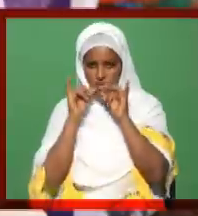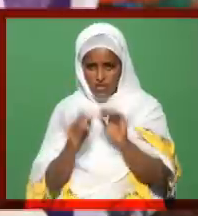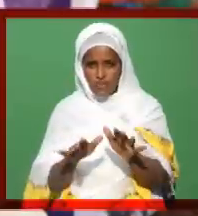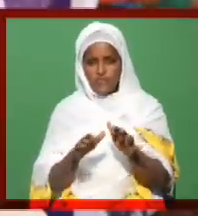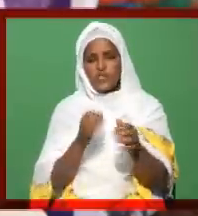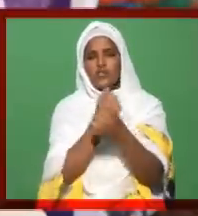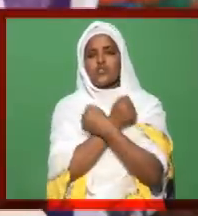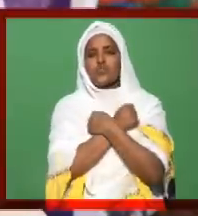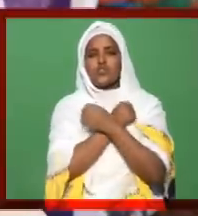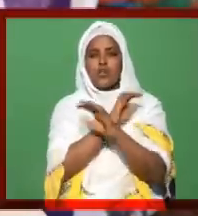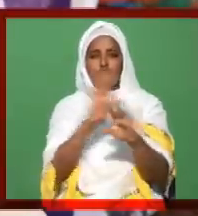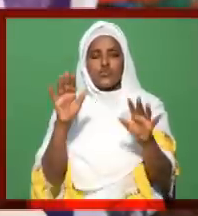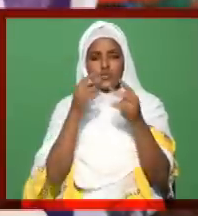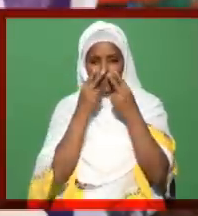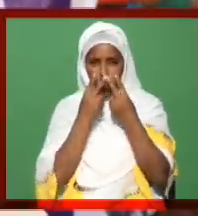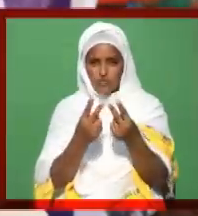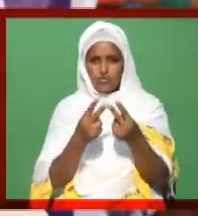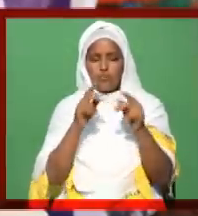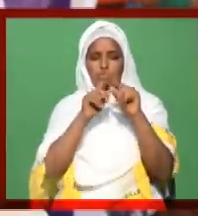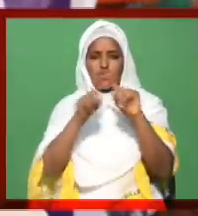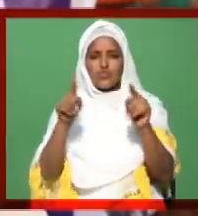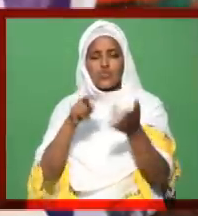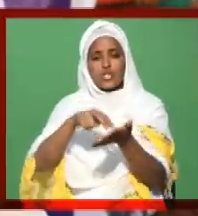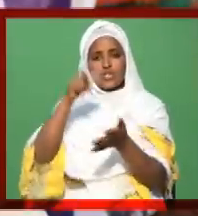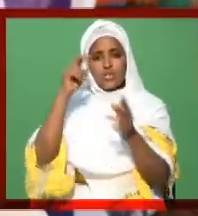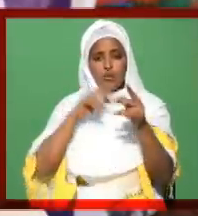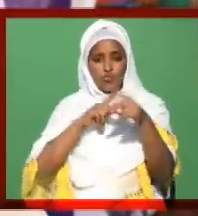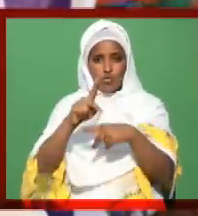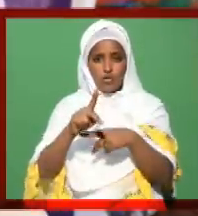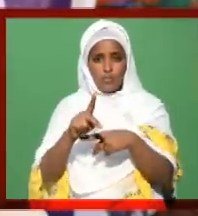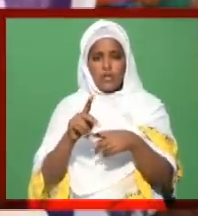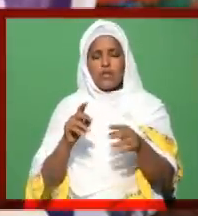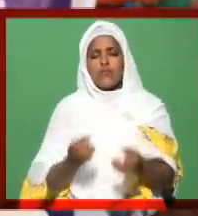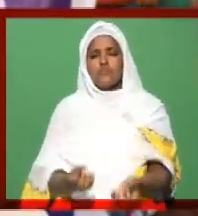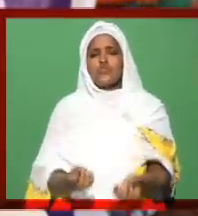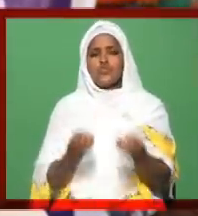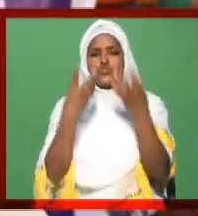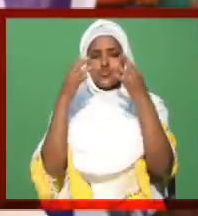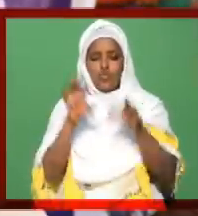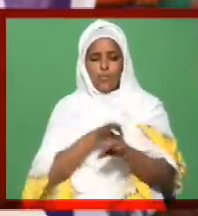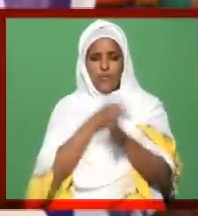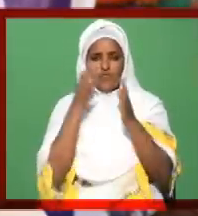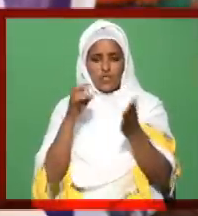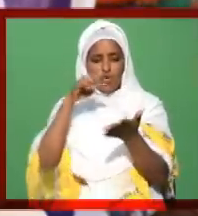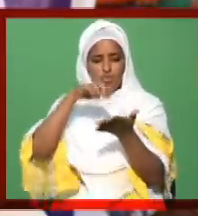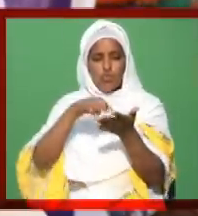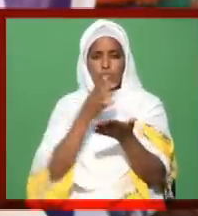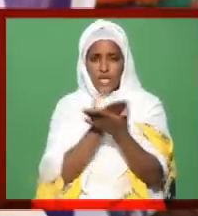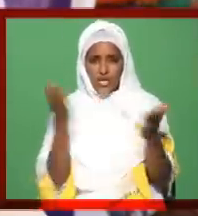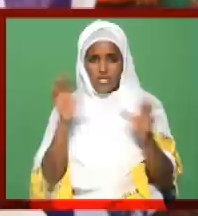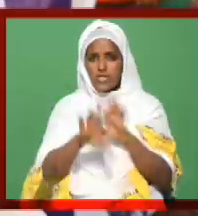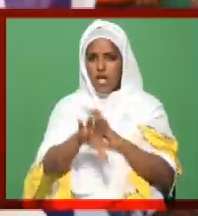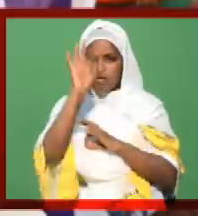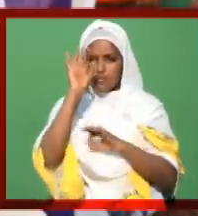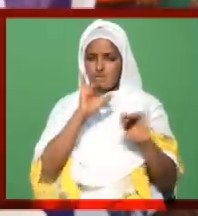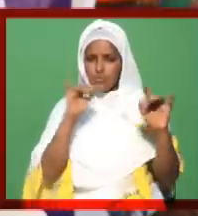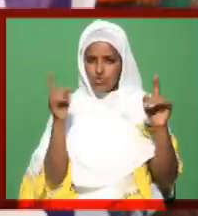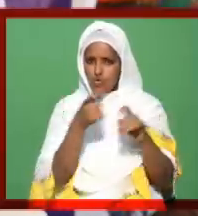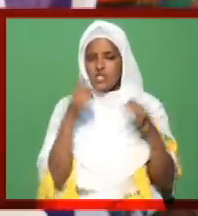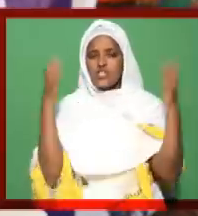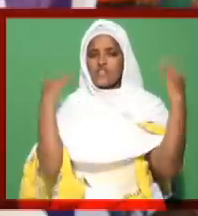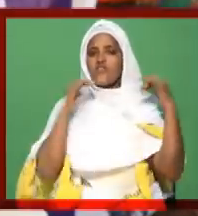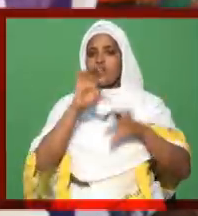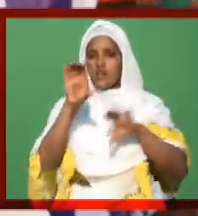ይባርክልን የተወደዳችሁ ተመልካቾቻችን በልዩ የትንሳኤ ምራ ግብራችን በርካታ መንፈሳዊ ቁም ነገሮችን ያገኛችሁ እንደሆነ